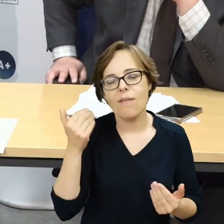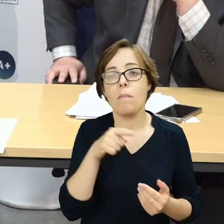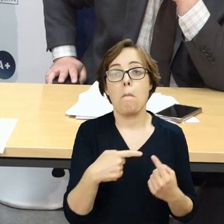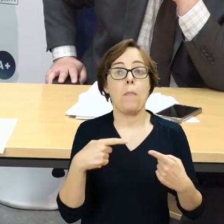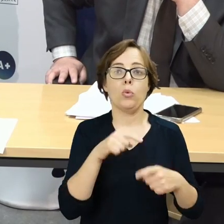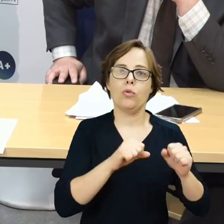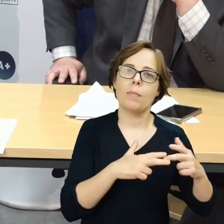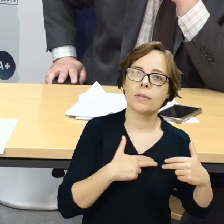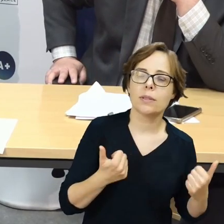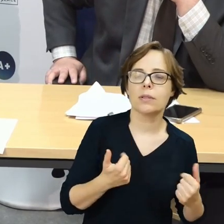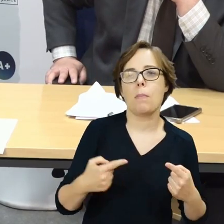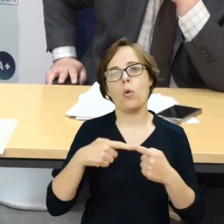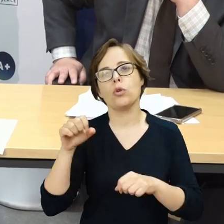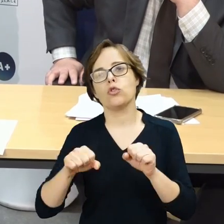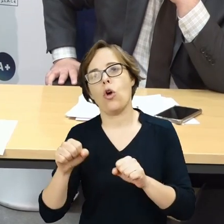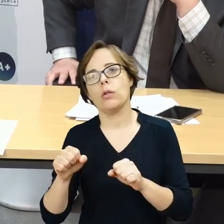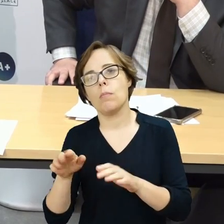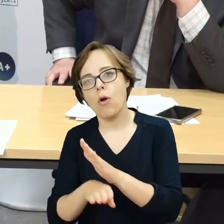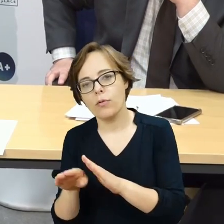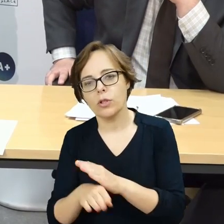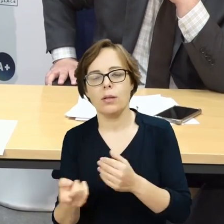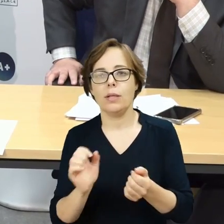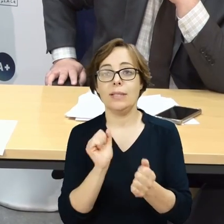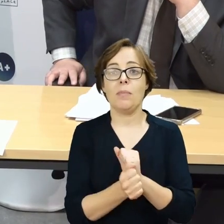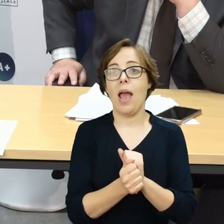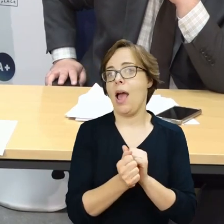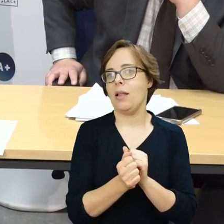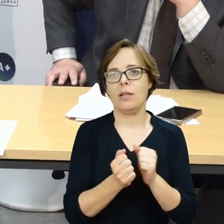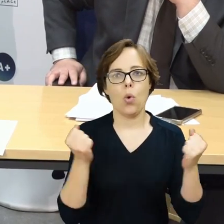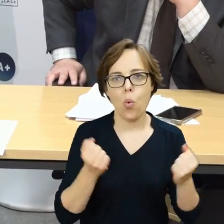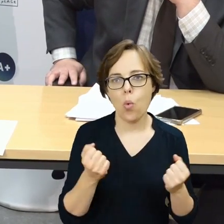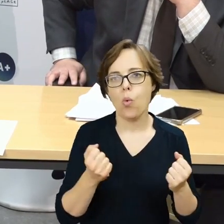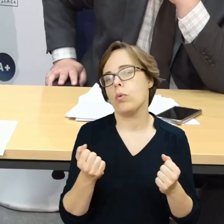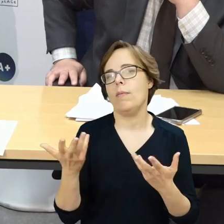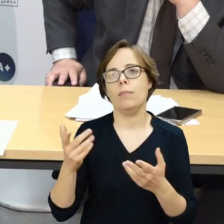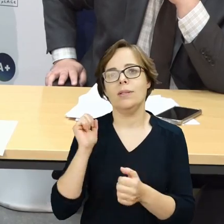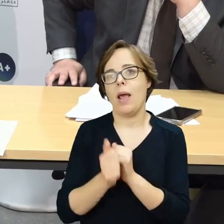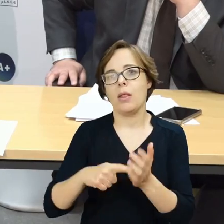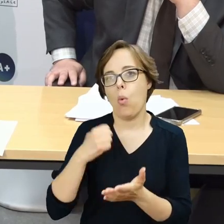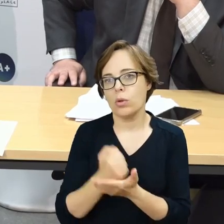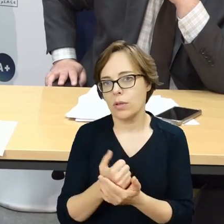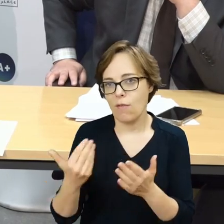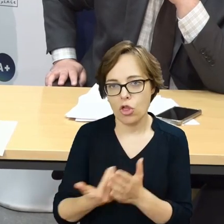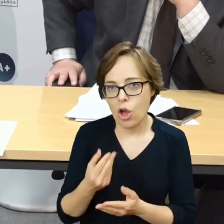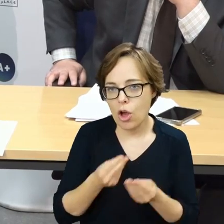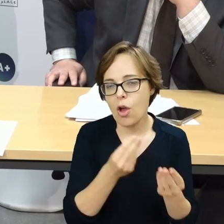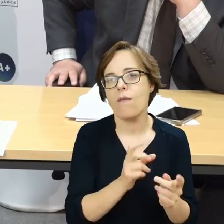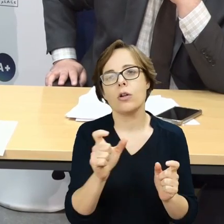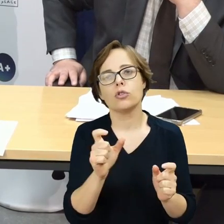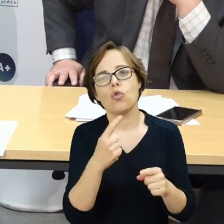sąd administracyjny, czy zmiany mniejsze, czy może gotowy projekt ustawy, to wydaje mi się po prostu, że jesteśmy gotowi na